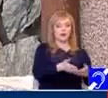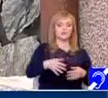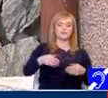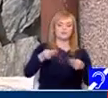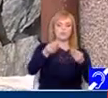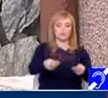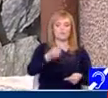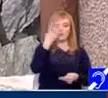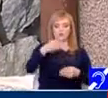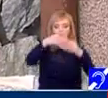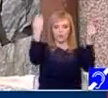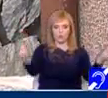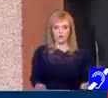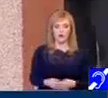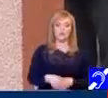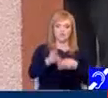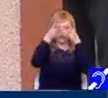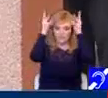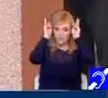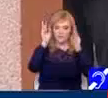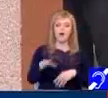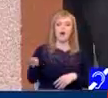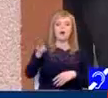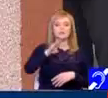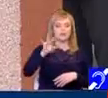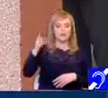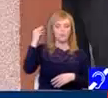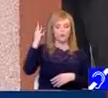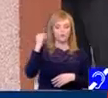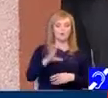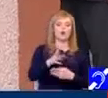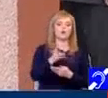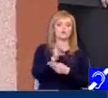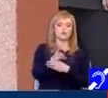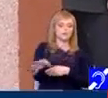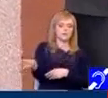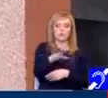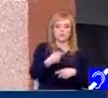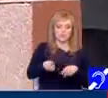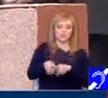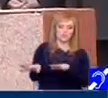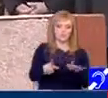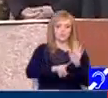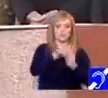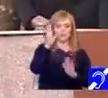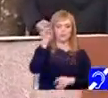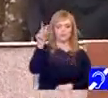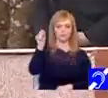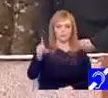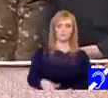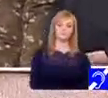Ștefan cel Mare și Sfânt. TVR Moldova va reflecta evenimentul în cadrul unei ediții speciale mâine de la ora 11.